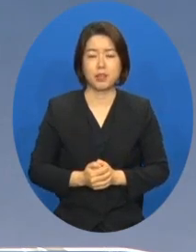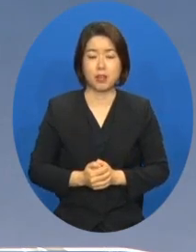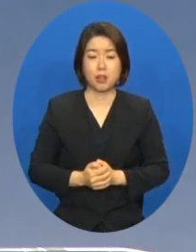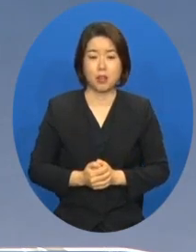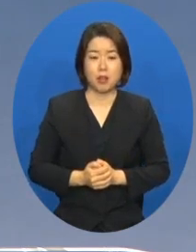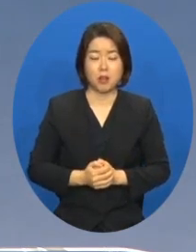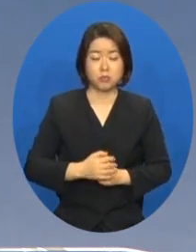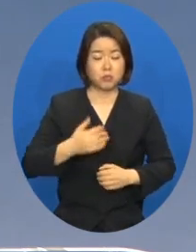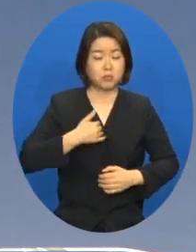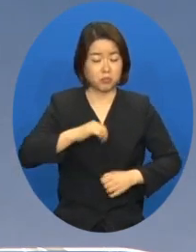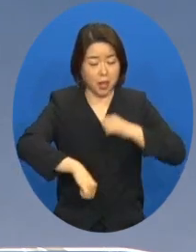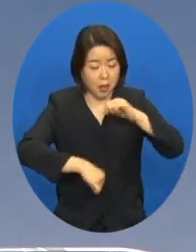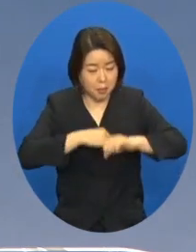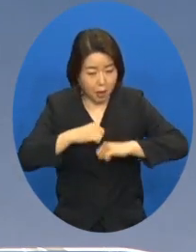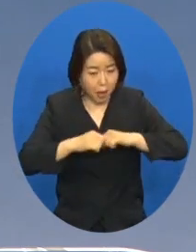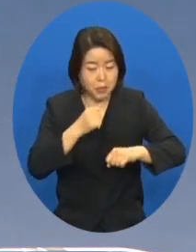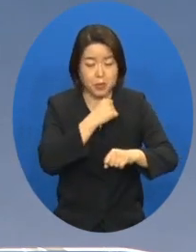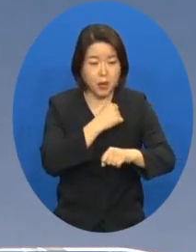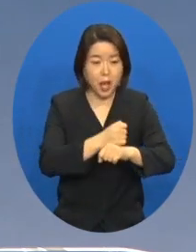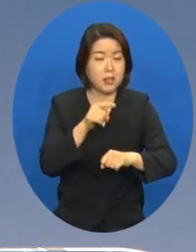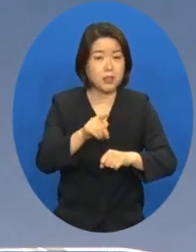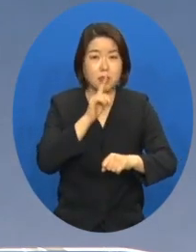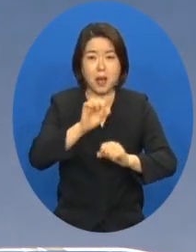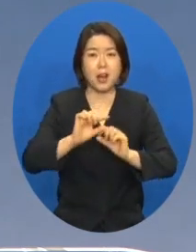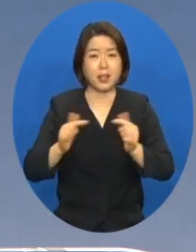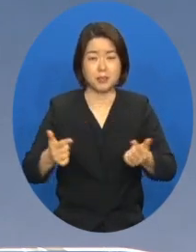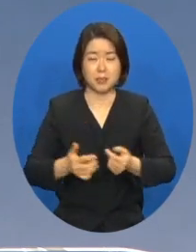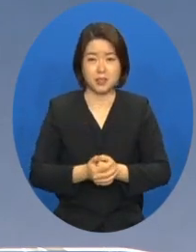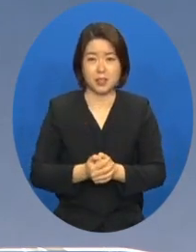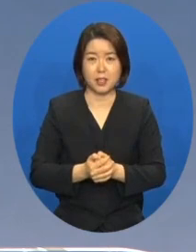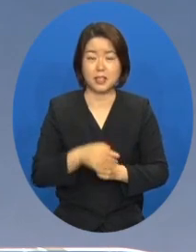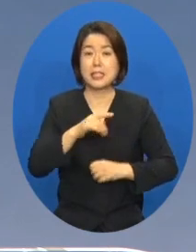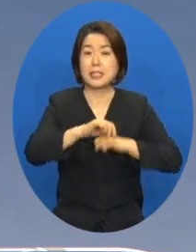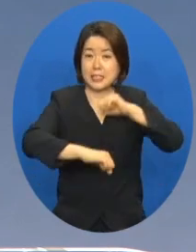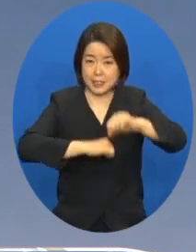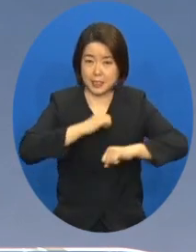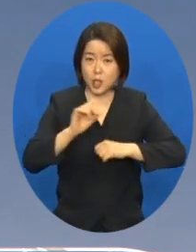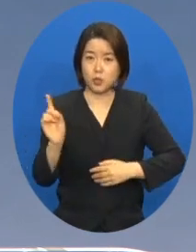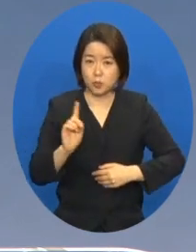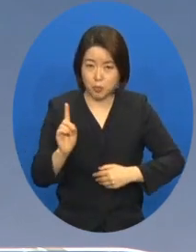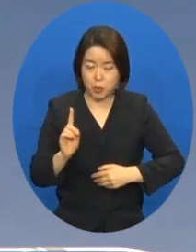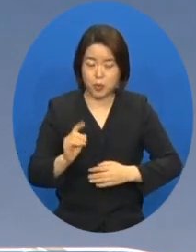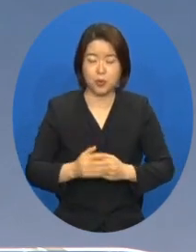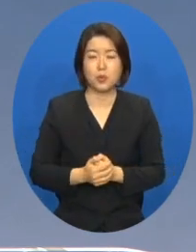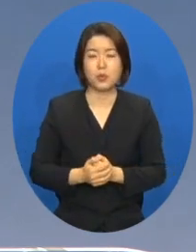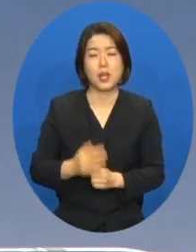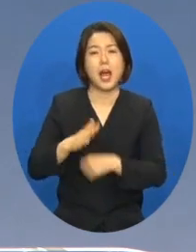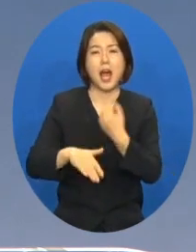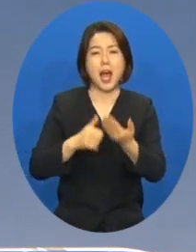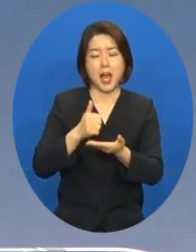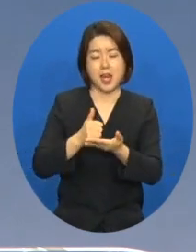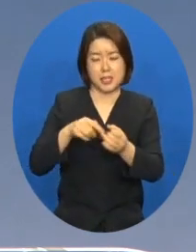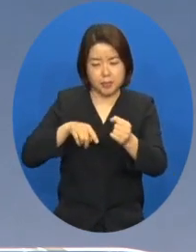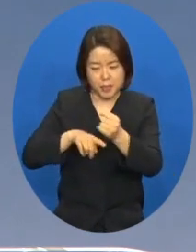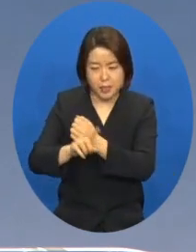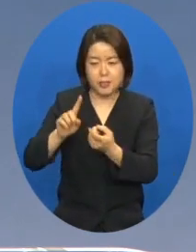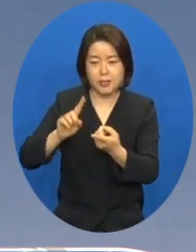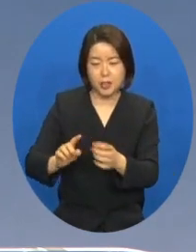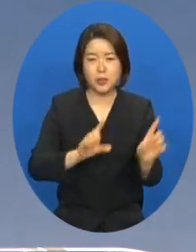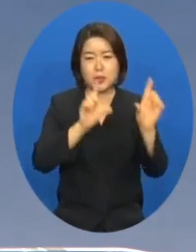아무거나 다 해도 되는 자유를 말하는 게 아닙니다. 이 자유는 하나님의 뜻대로 살 수 있는